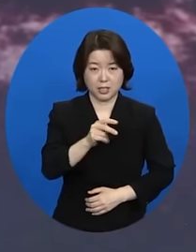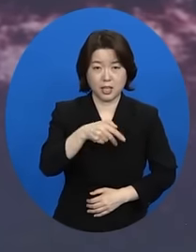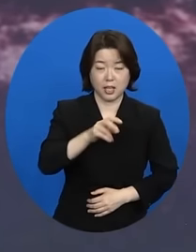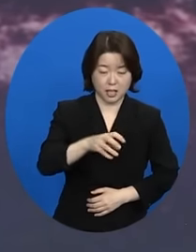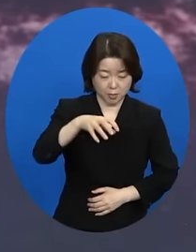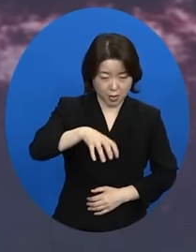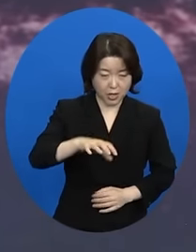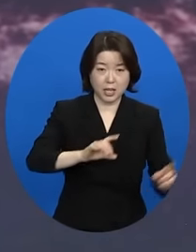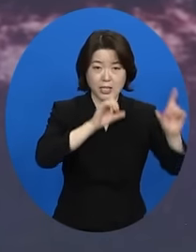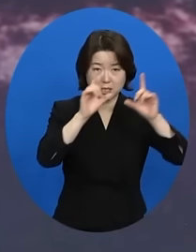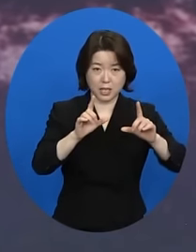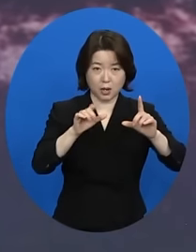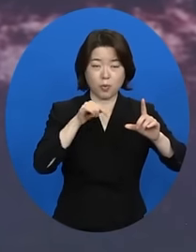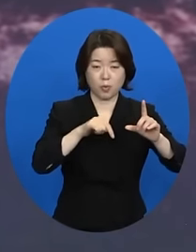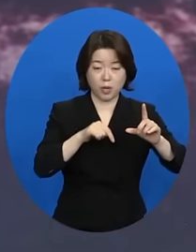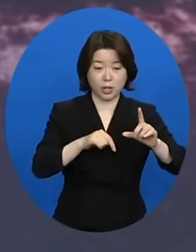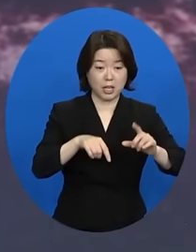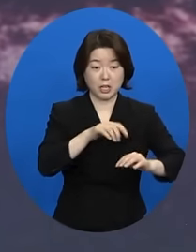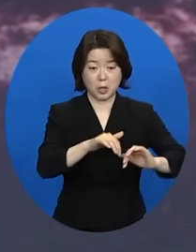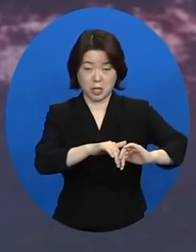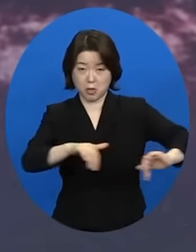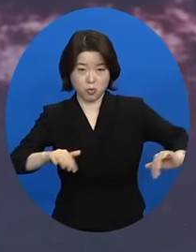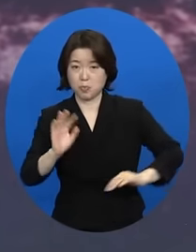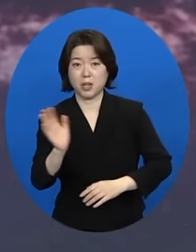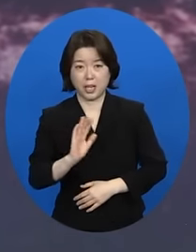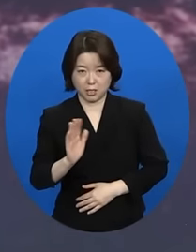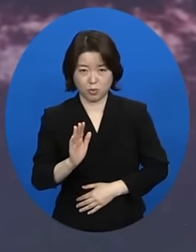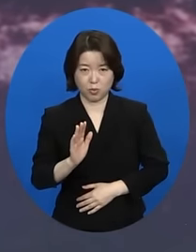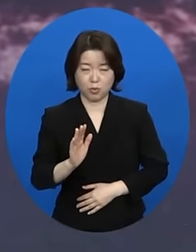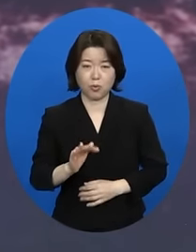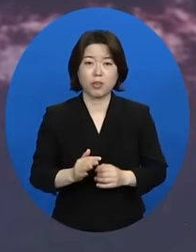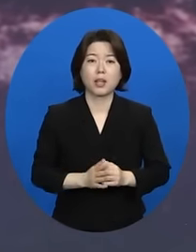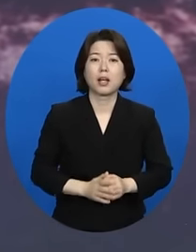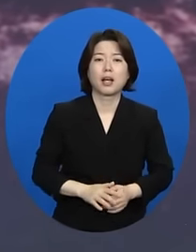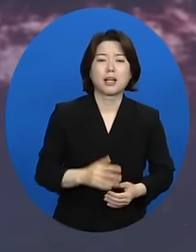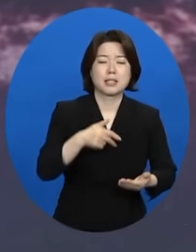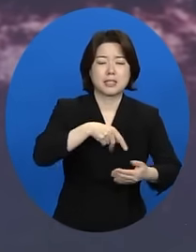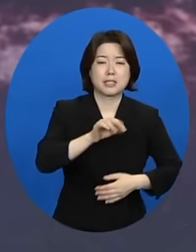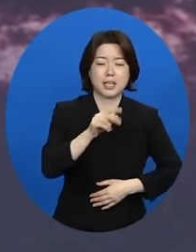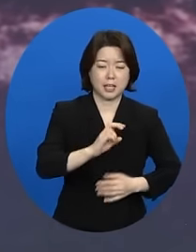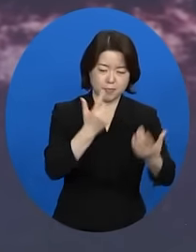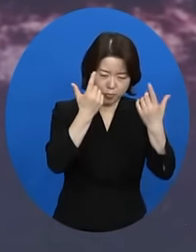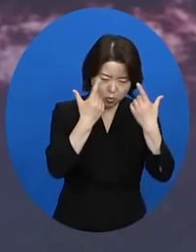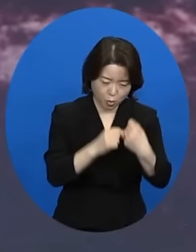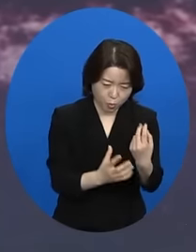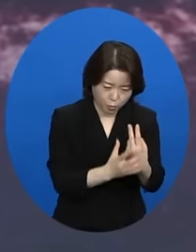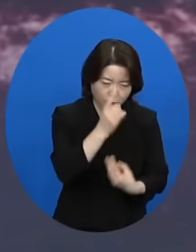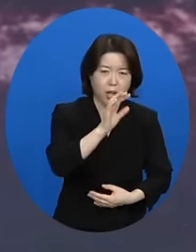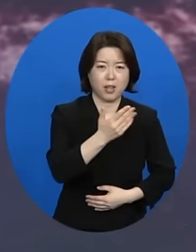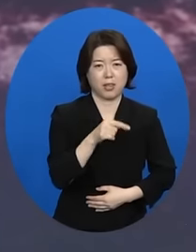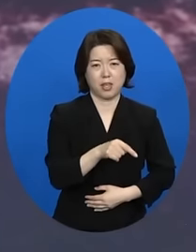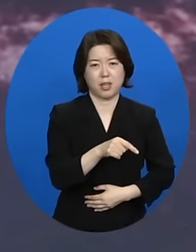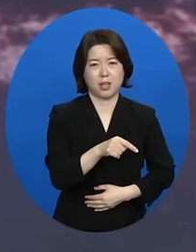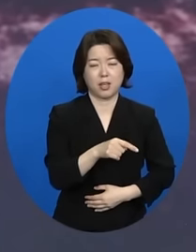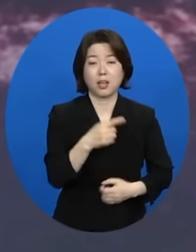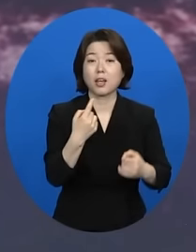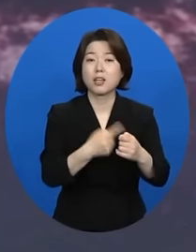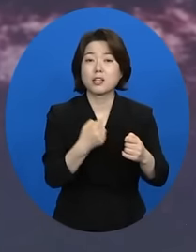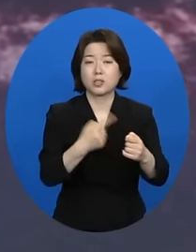살면서 세겜과 구별되기는커녕 세겜과 같이 되어버린 것, 이것이 첫